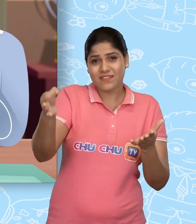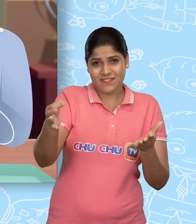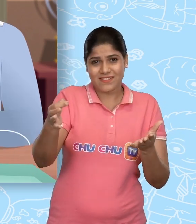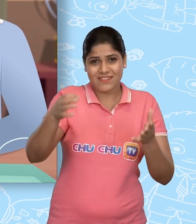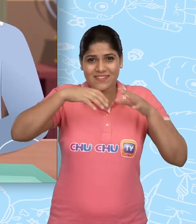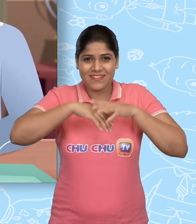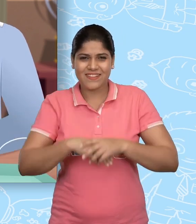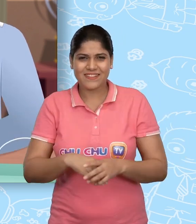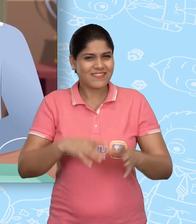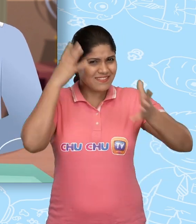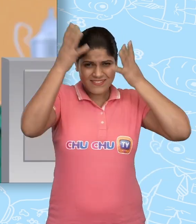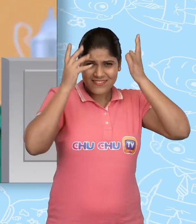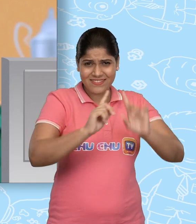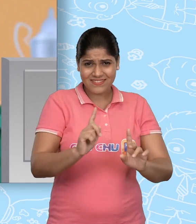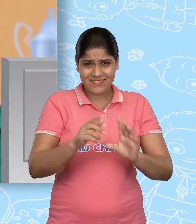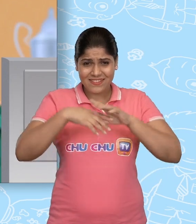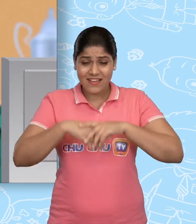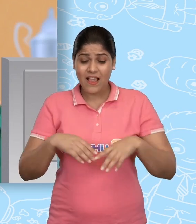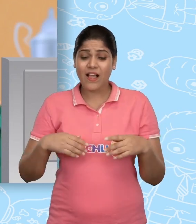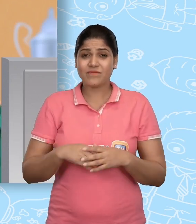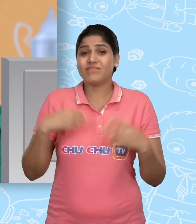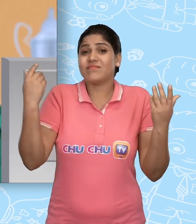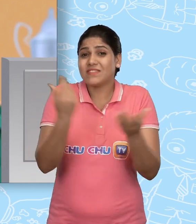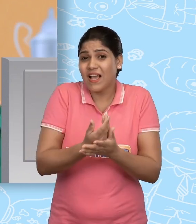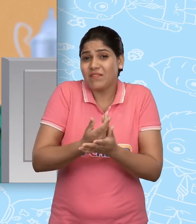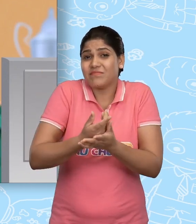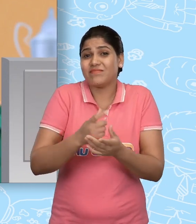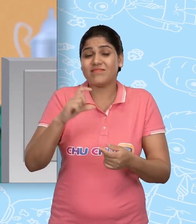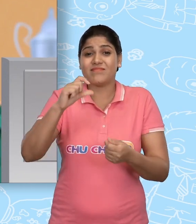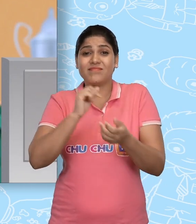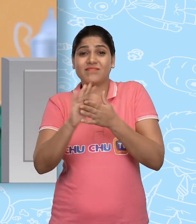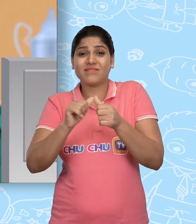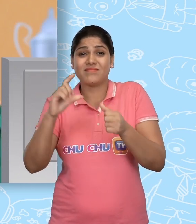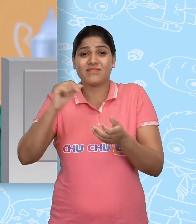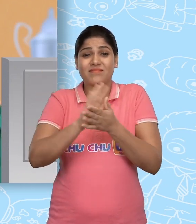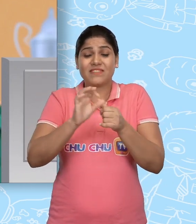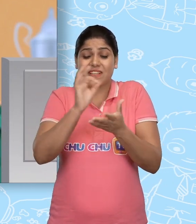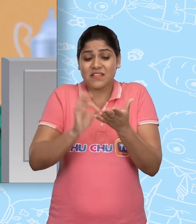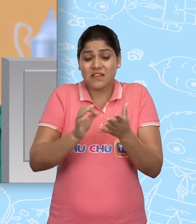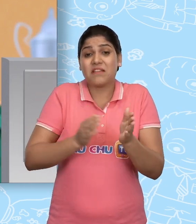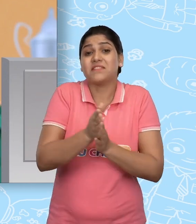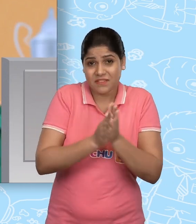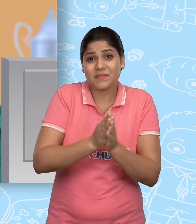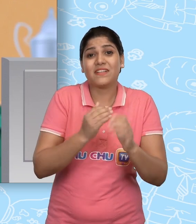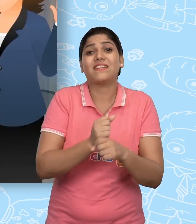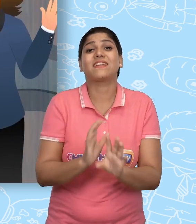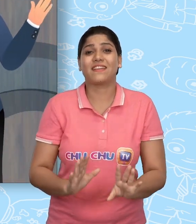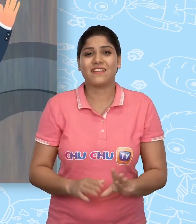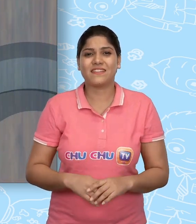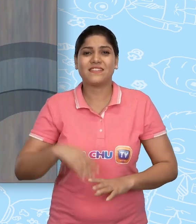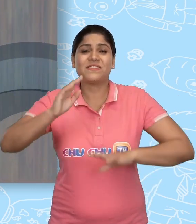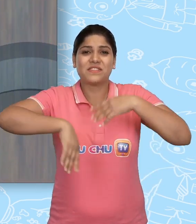कुछ लिखने को कहती हूँ। चिंता मत कीजिए, हम चाचा के लिए लिखना मजेदार बना देंगे।